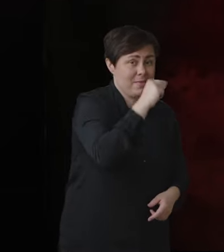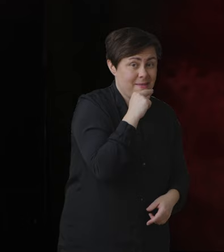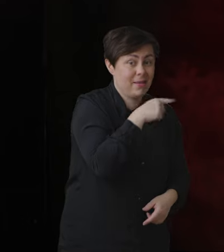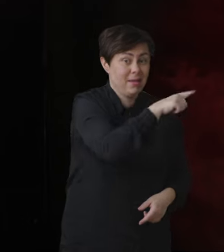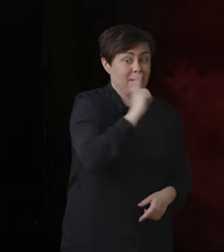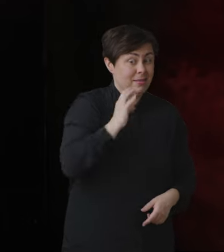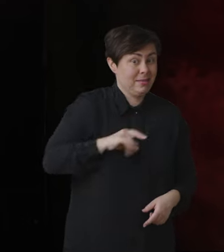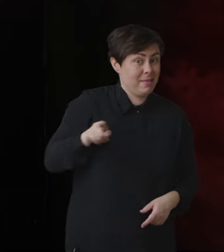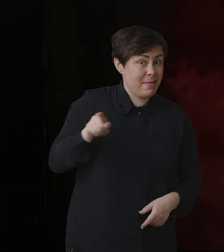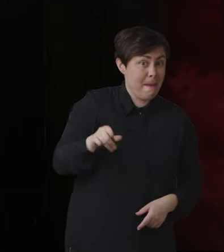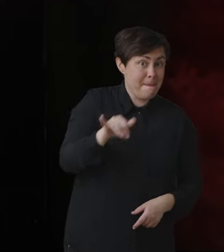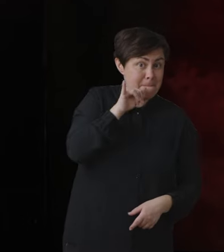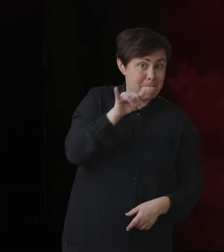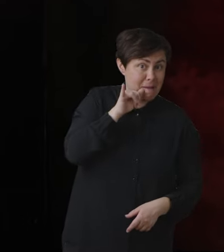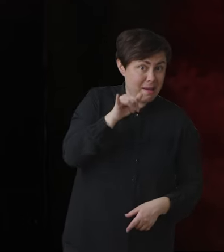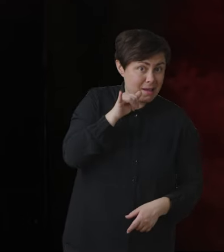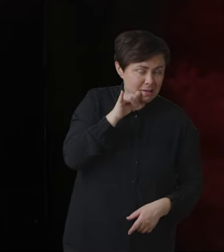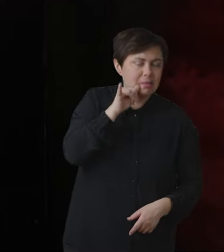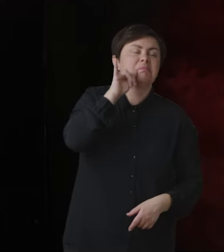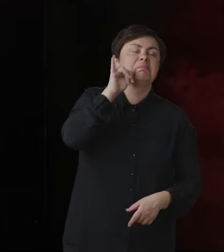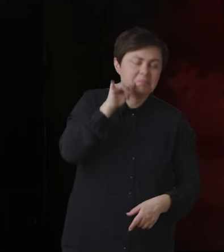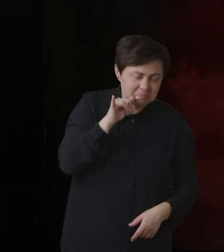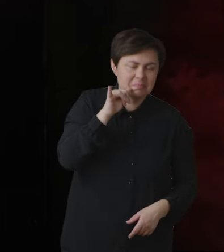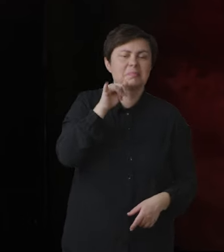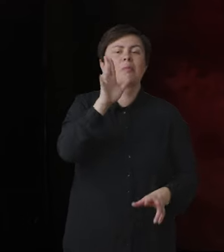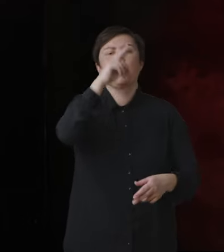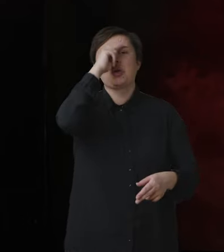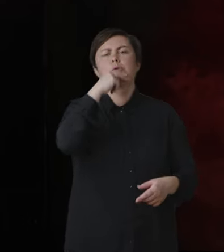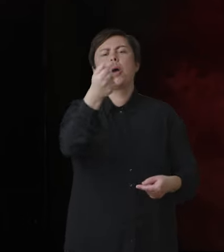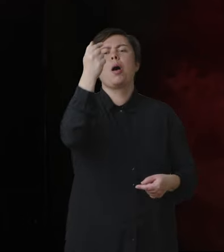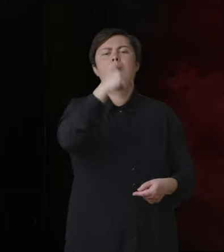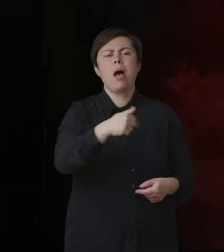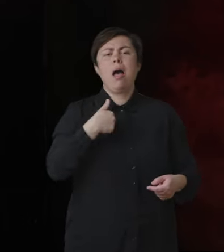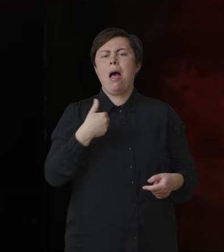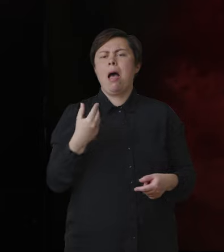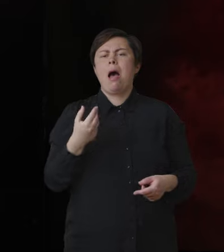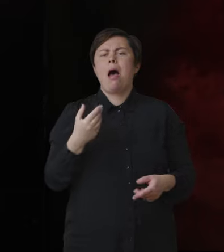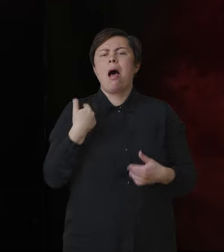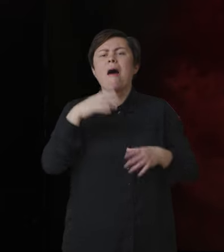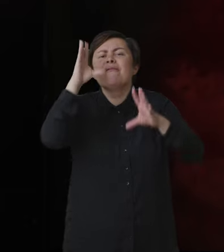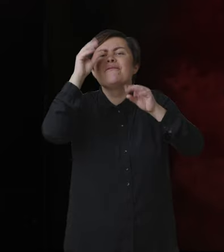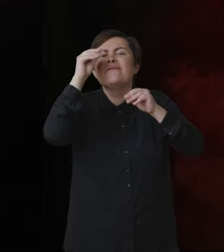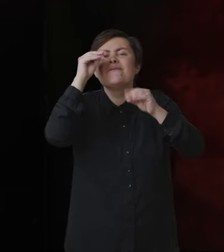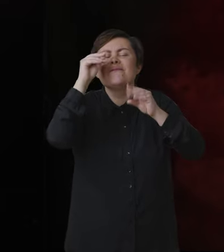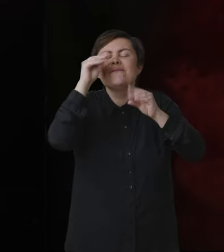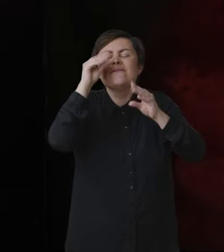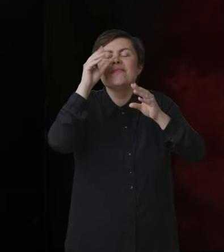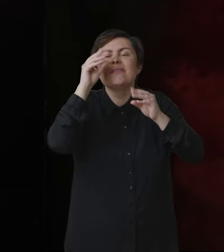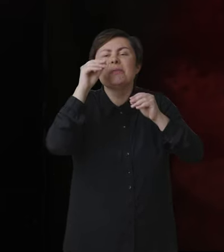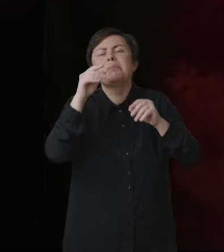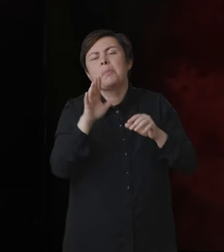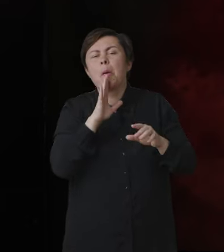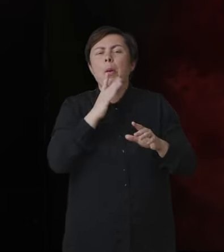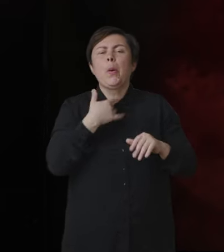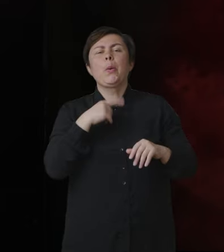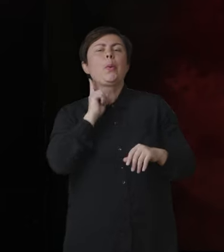tam papierosy pali, to tamto. No i ojciec przychodzi, a przyszłym wieczorem do tej niby to z